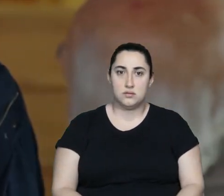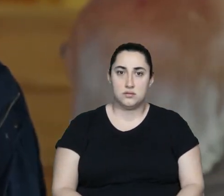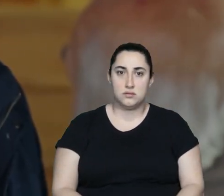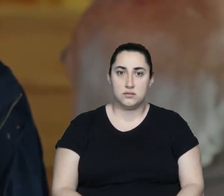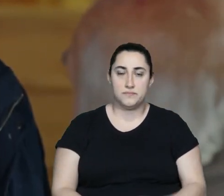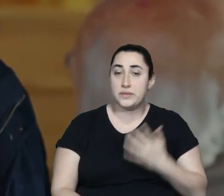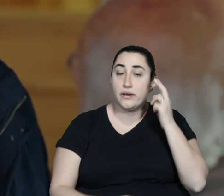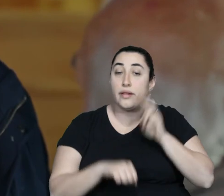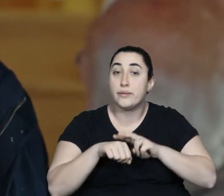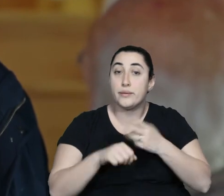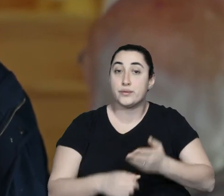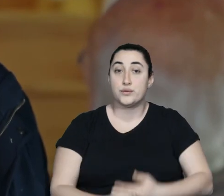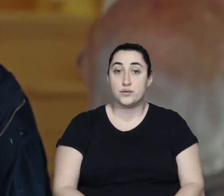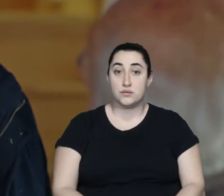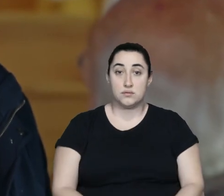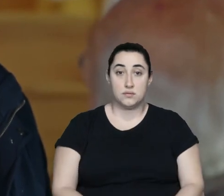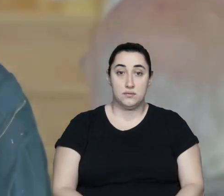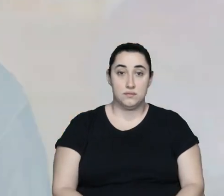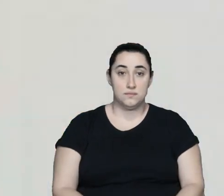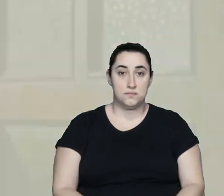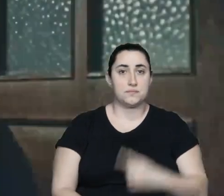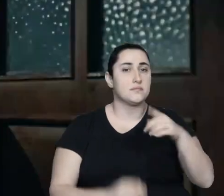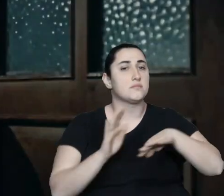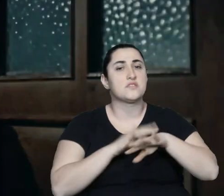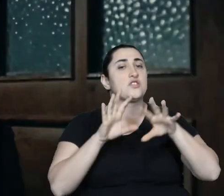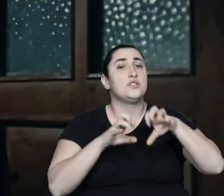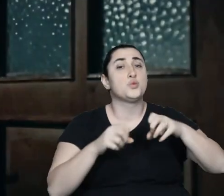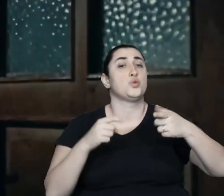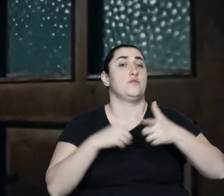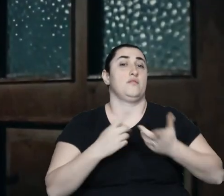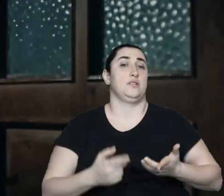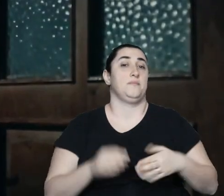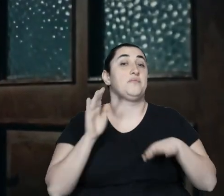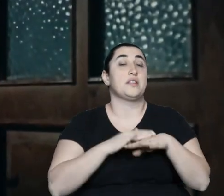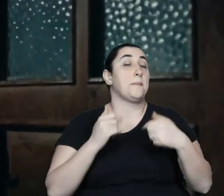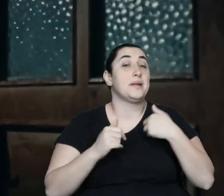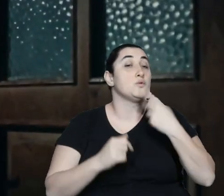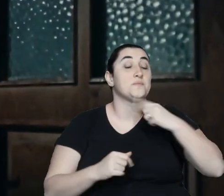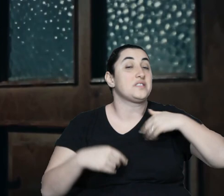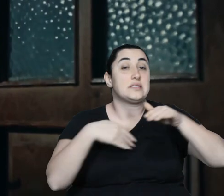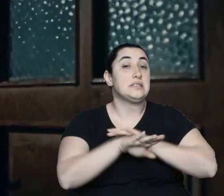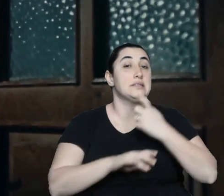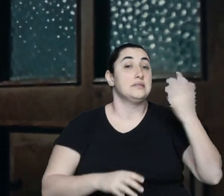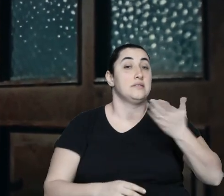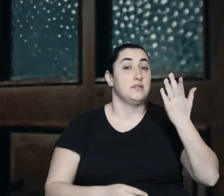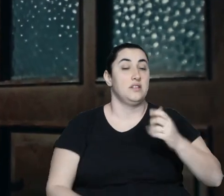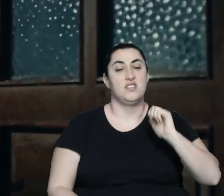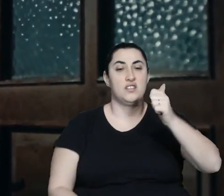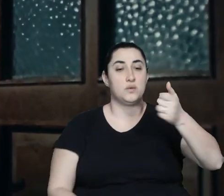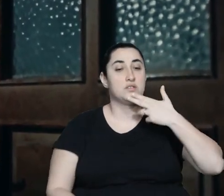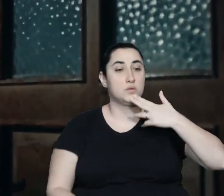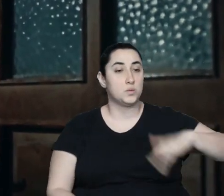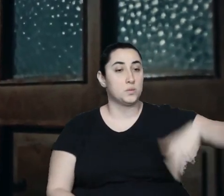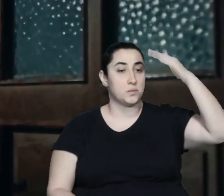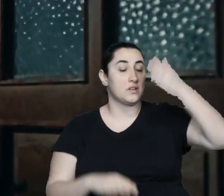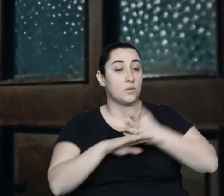Neyi hatırlıyor musun? Geçmiş. Sen niye karıştın bu işlere Faik? Neden benden sakladın bunca sene? Yarın bir gün bu kız